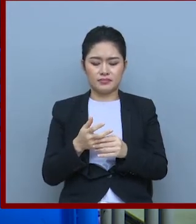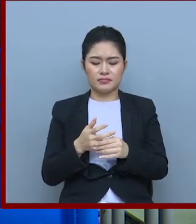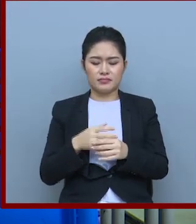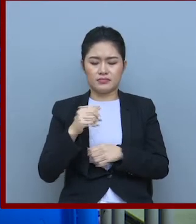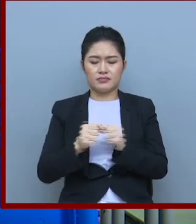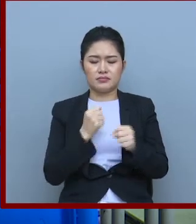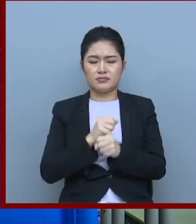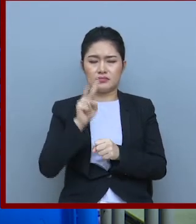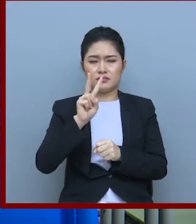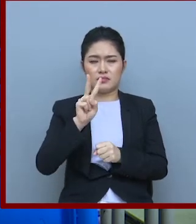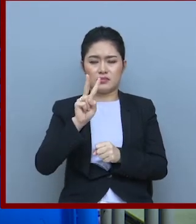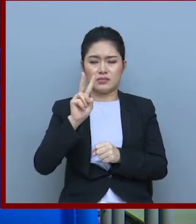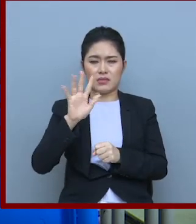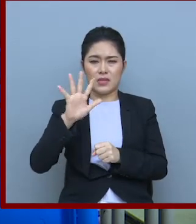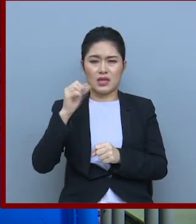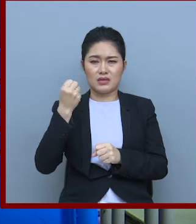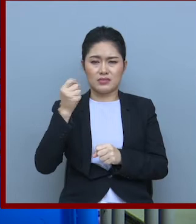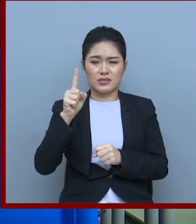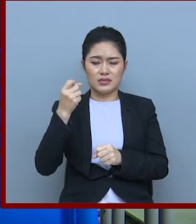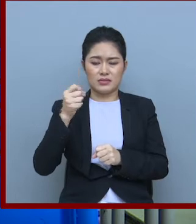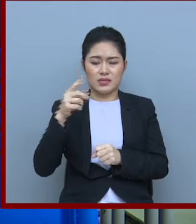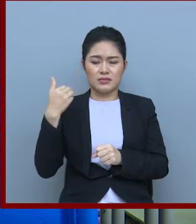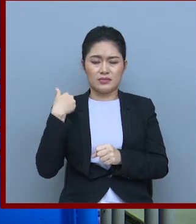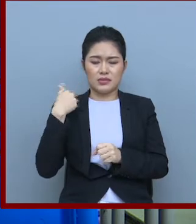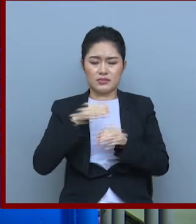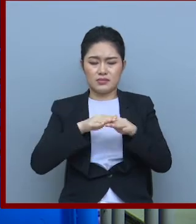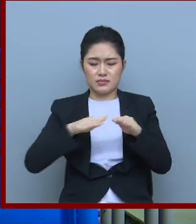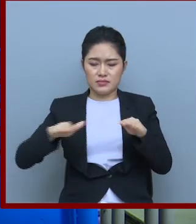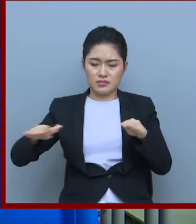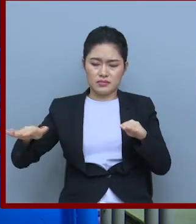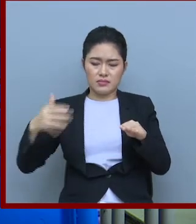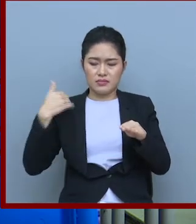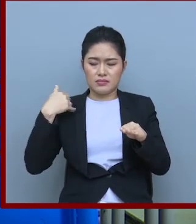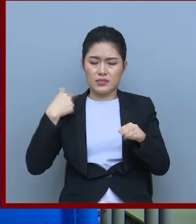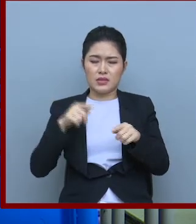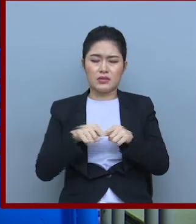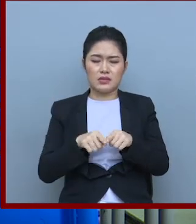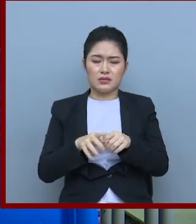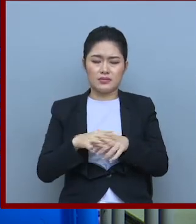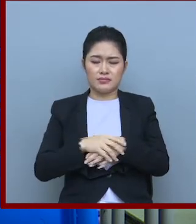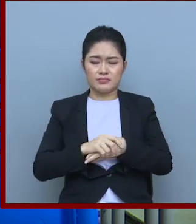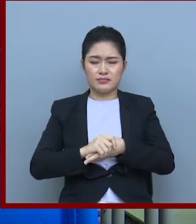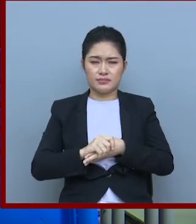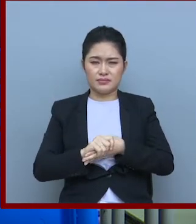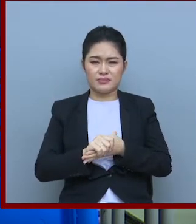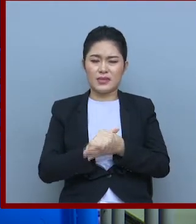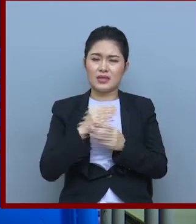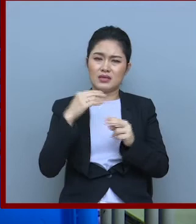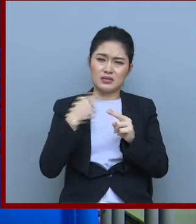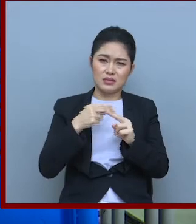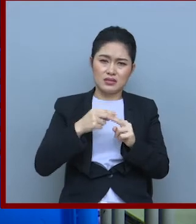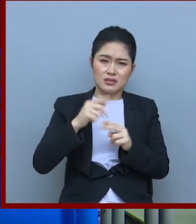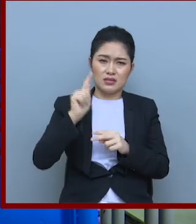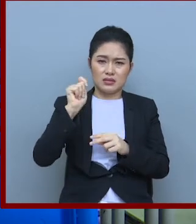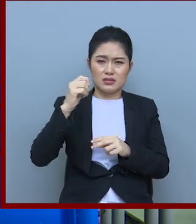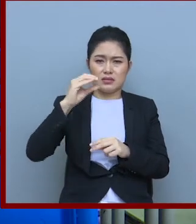ครับพอร์ตมาตรฐานสำหรับ MQTT เนี่ยก็ใช้โปรโตคอลปัจจุบันของเราเลยก็คือ